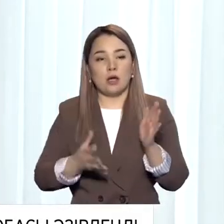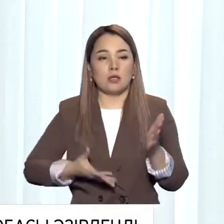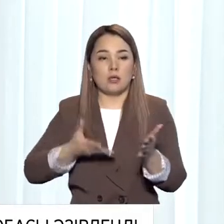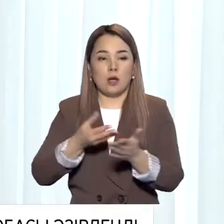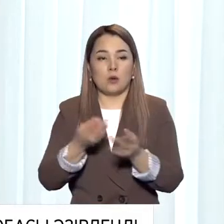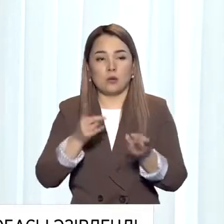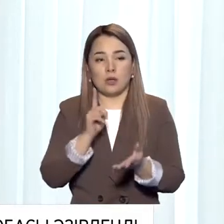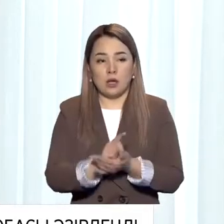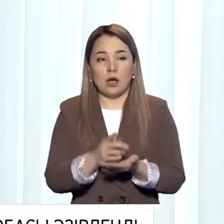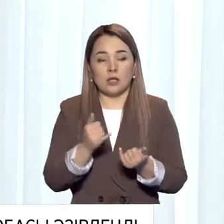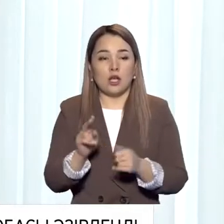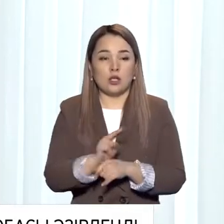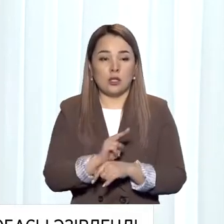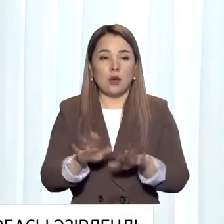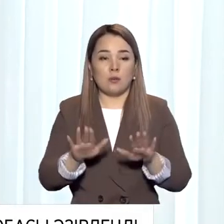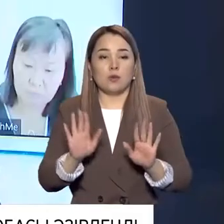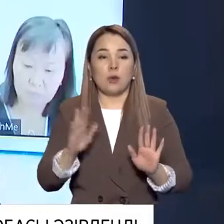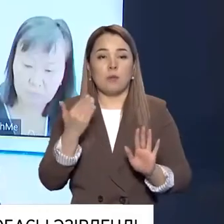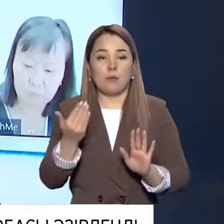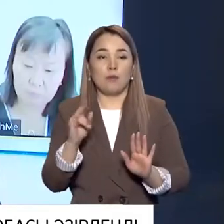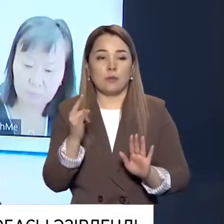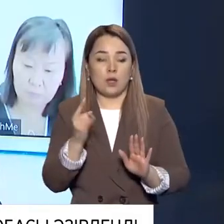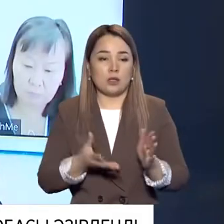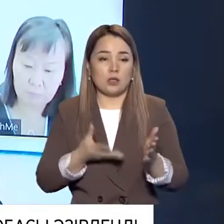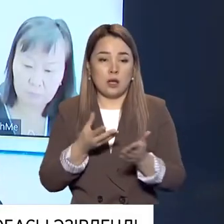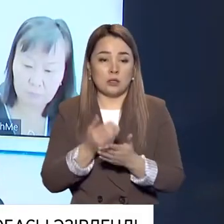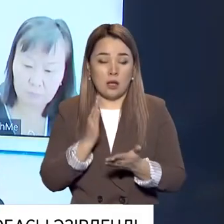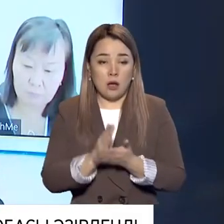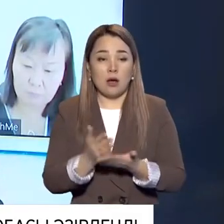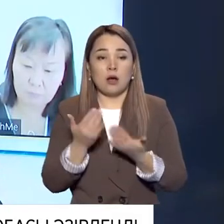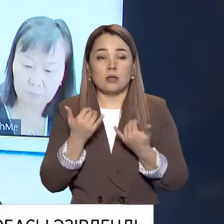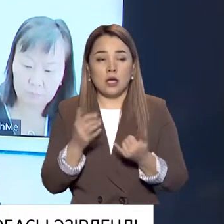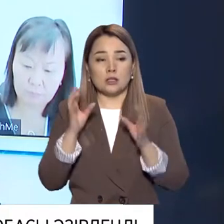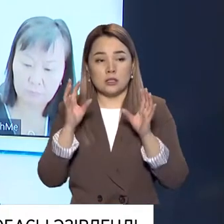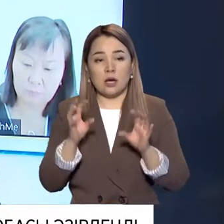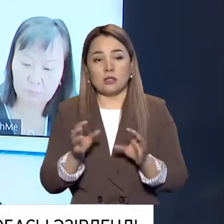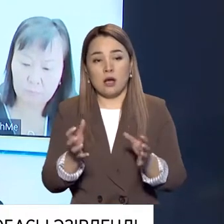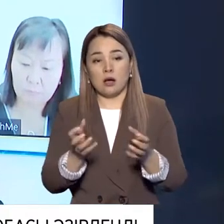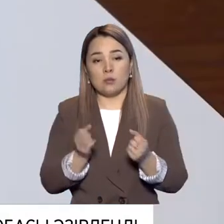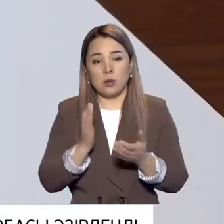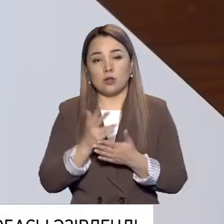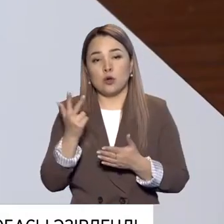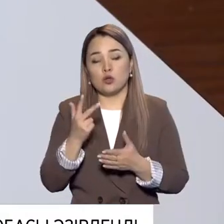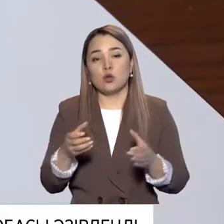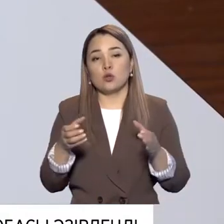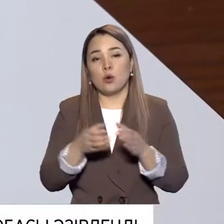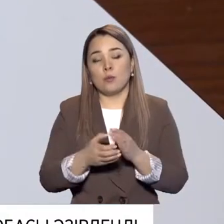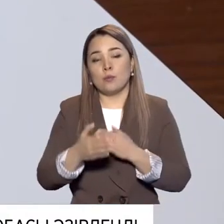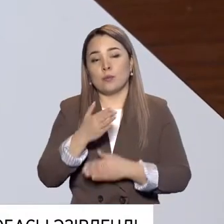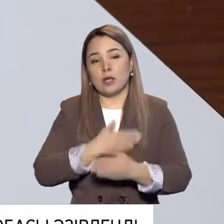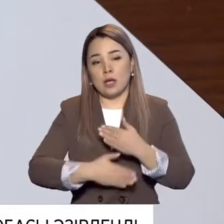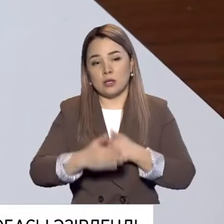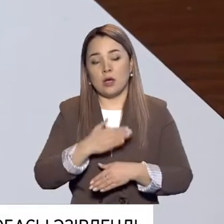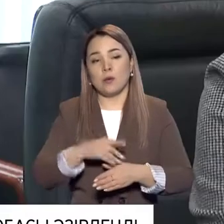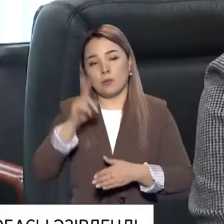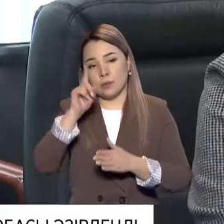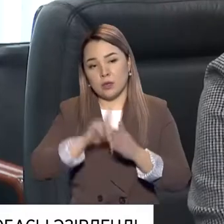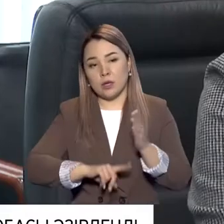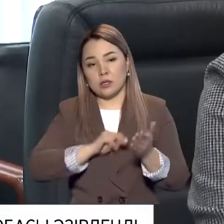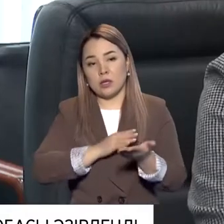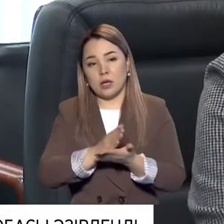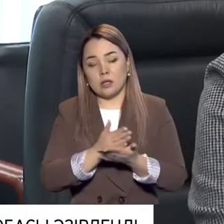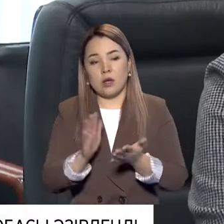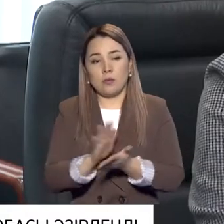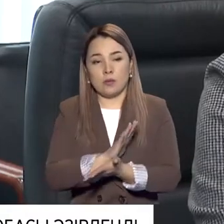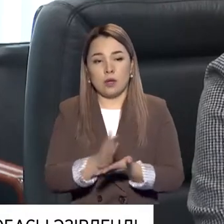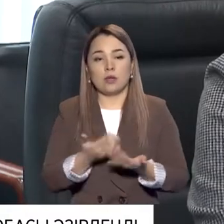отыр. Қазір ем-дом тек баланың өзіне ғана төленеді. Сонымен қатар заң қабылданса, үшінші топтағы мүгедек жандарға нотариустық қызметтерді